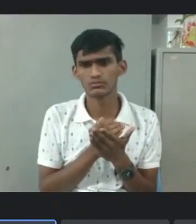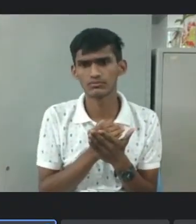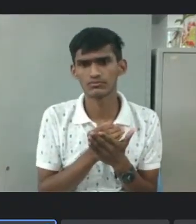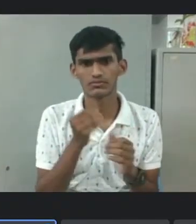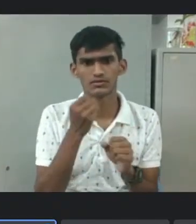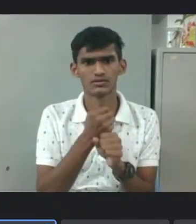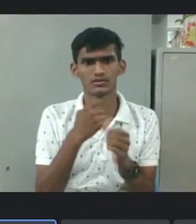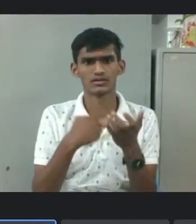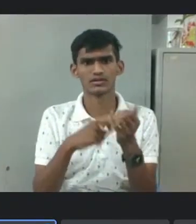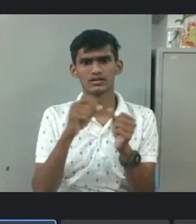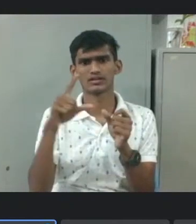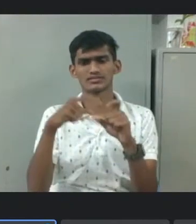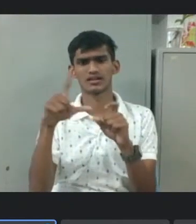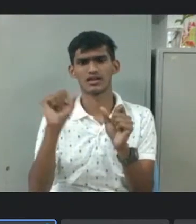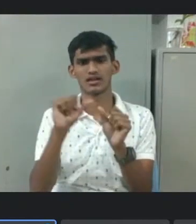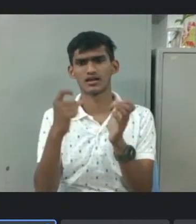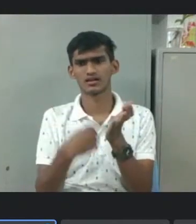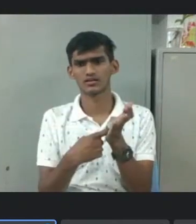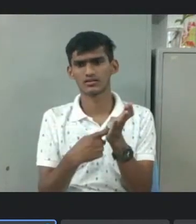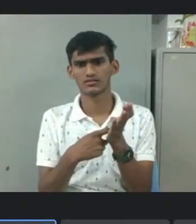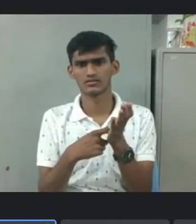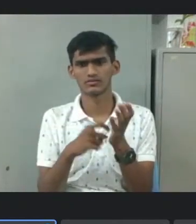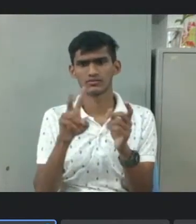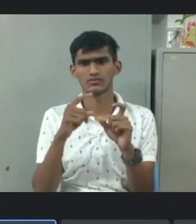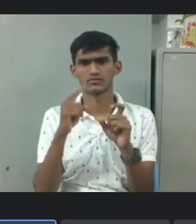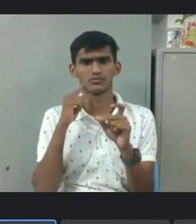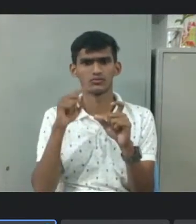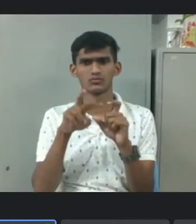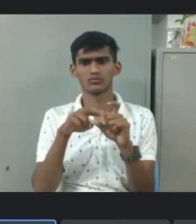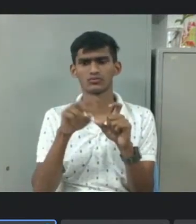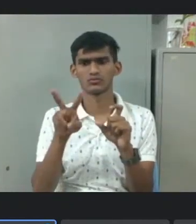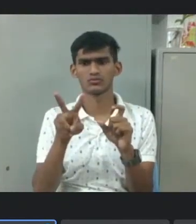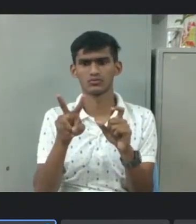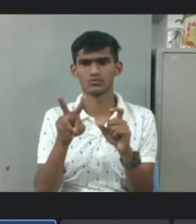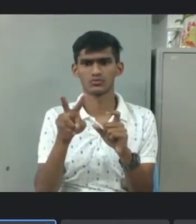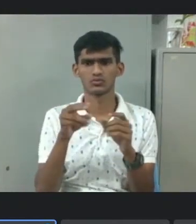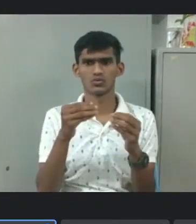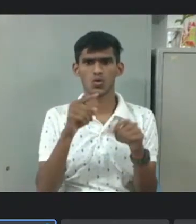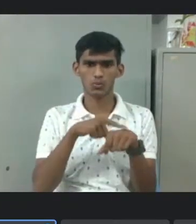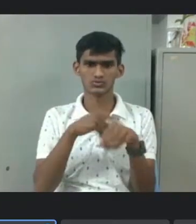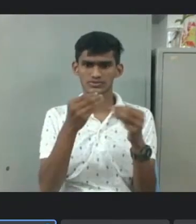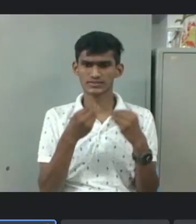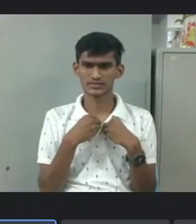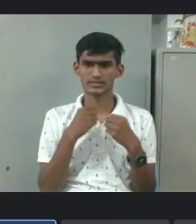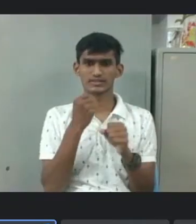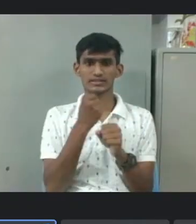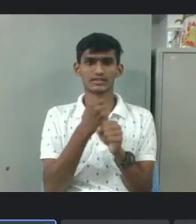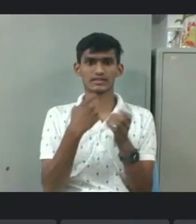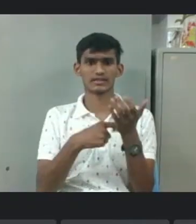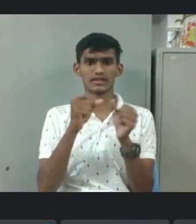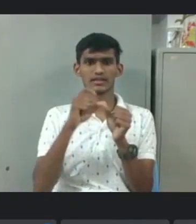ഗ്രേസ് മാർക്കിന്റെ ഓപ്ഷൻ ഇല്ല. അപ്പം അതൊന്ന് വരുത്തായിരുന്നു ഞങ്ങളെപ്പോലുള്ള കുറെ ബെനിഫിഷ്യറി വിദ്യാർത്ഥികൾക്ക് നല്ലതായിരുന്നു ഗ്രേസ് മാർക്ക്